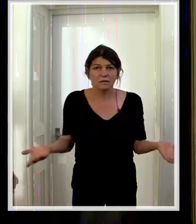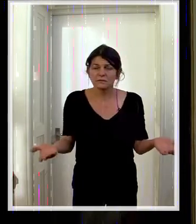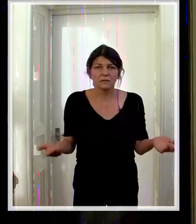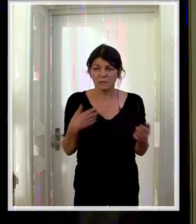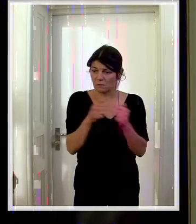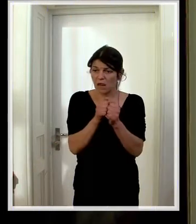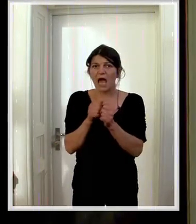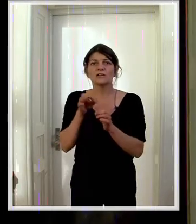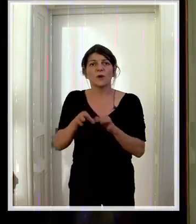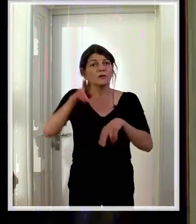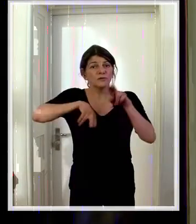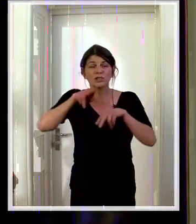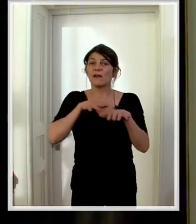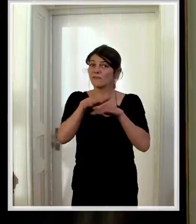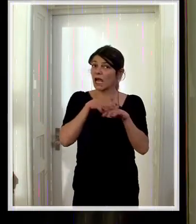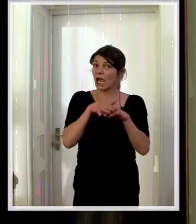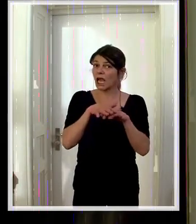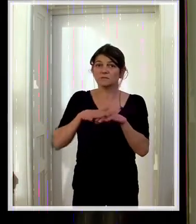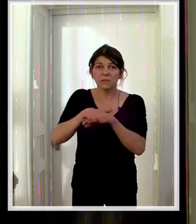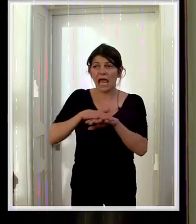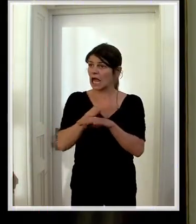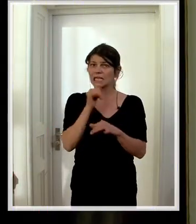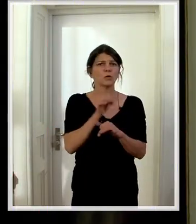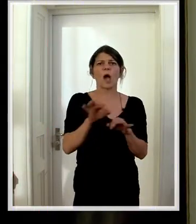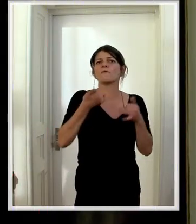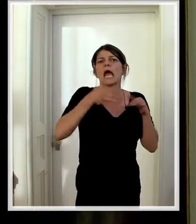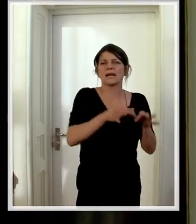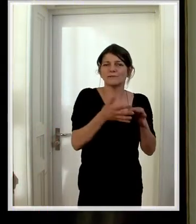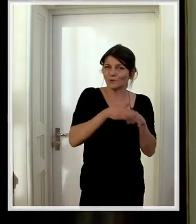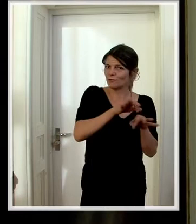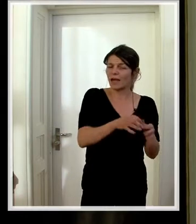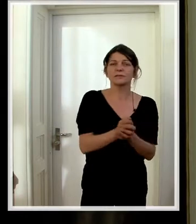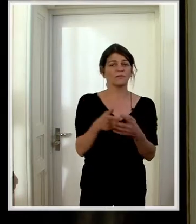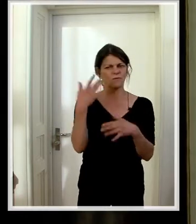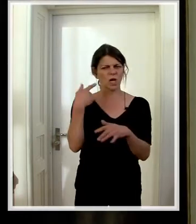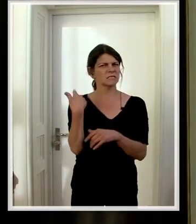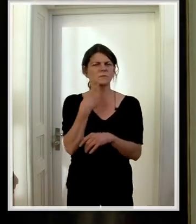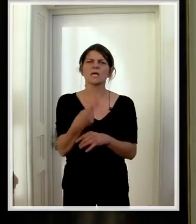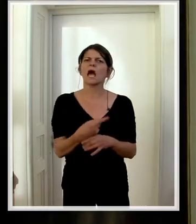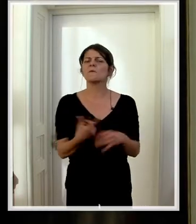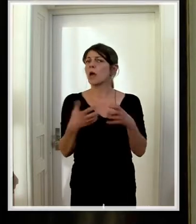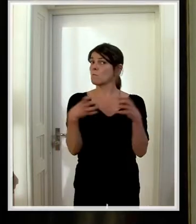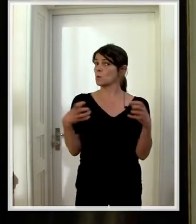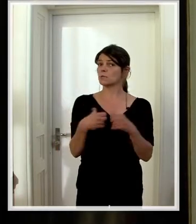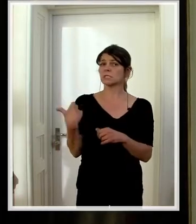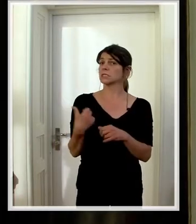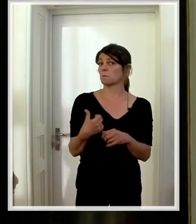auf den verschiedenen Verkehrsträgern und nicht nur auf einem. Und wenn du die Aussage vorher siehst, ja, der Bus braucht